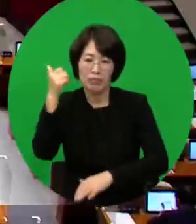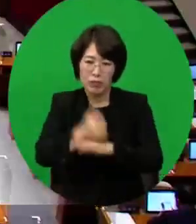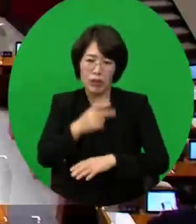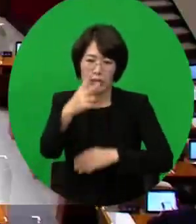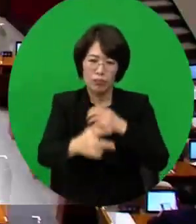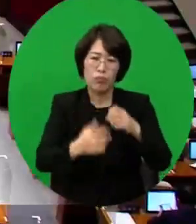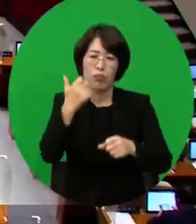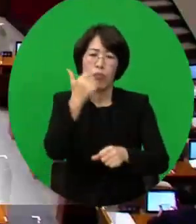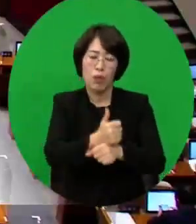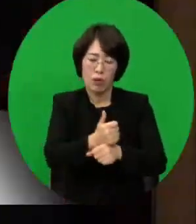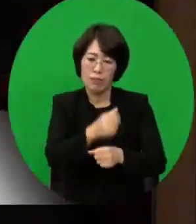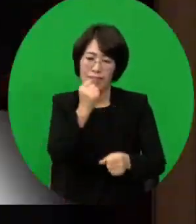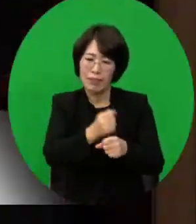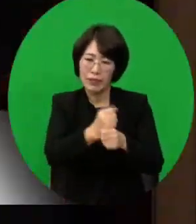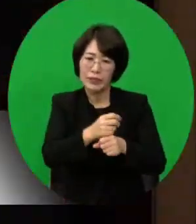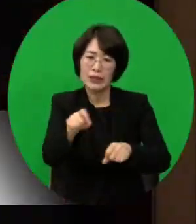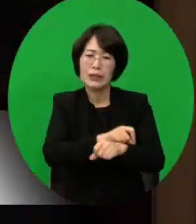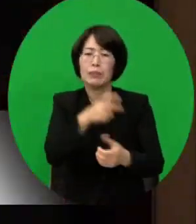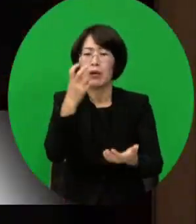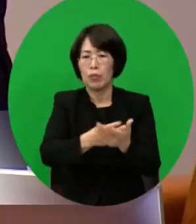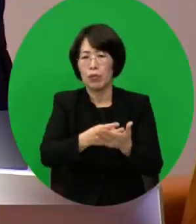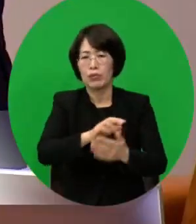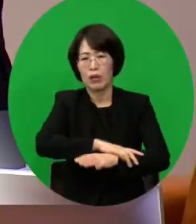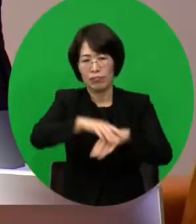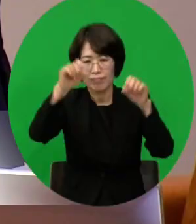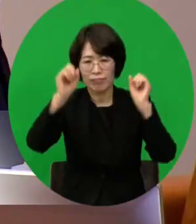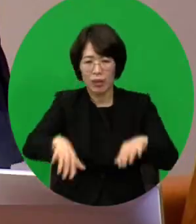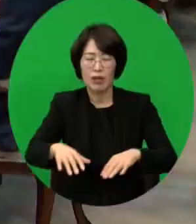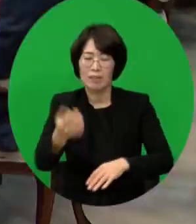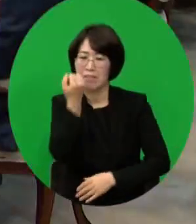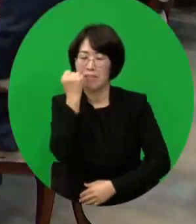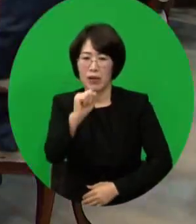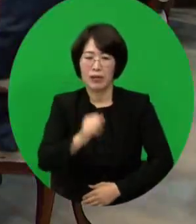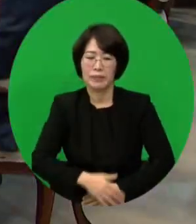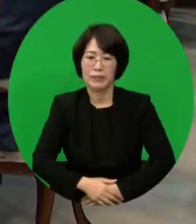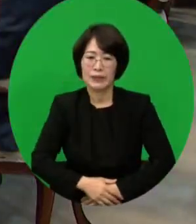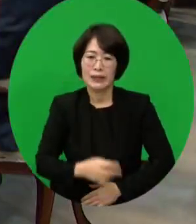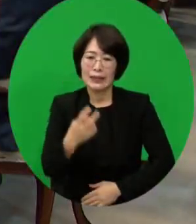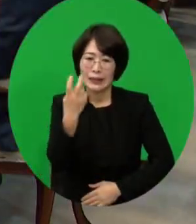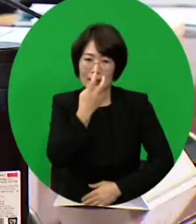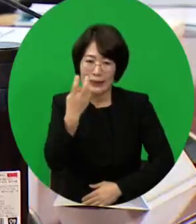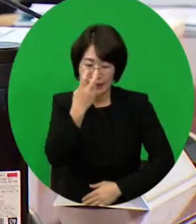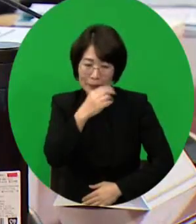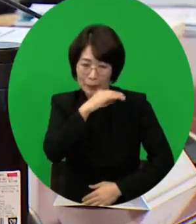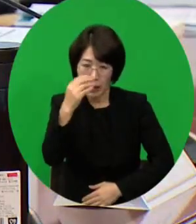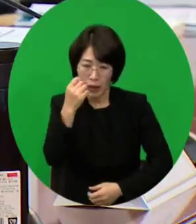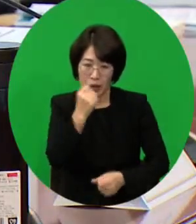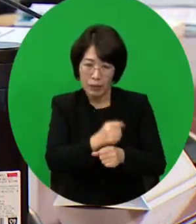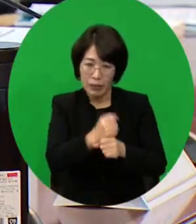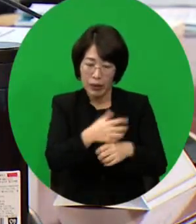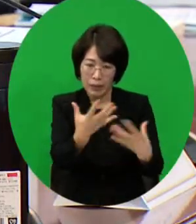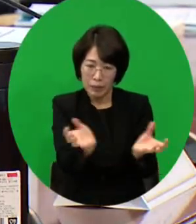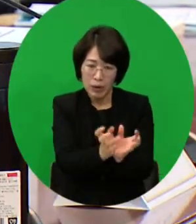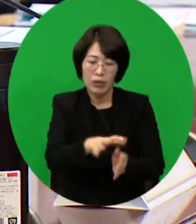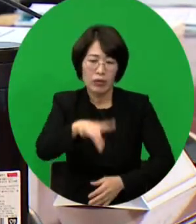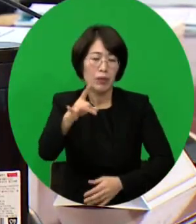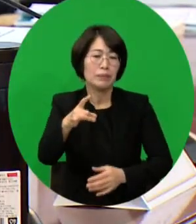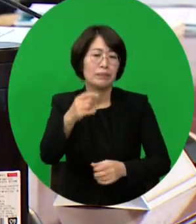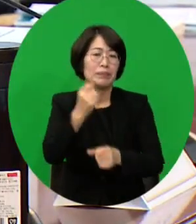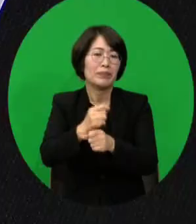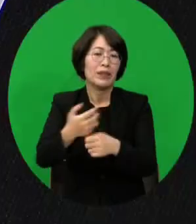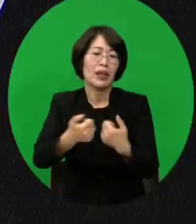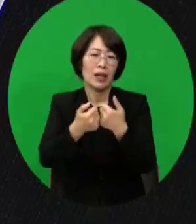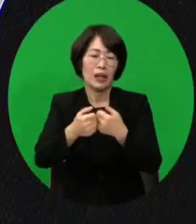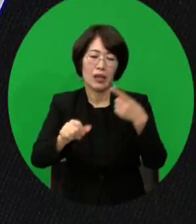정한 법까지 무용지물로 전 큽 진상조사보고서 작성 기획단의 첫 회의가 열리는 건 다음